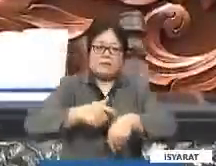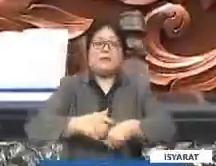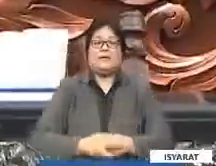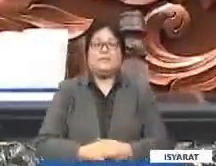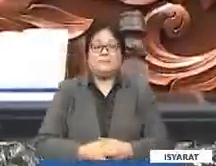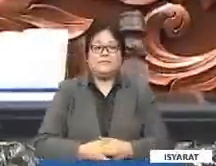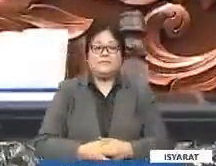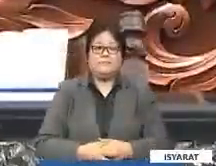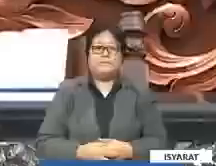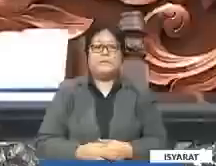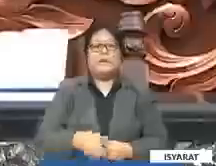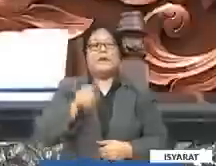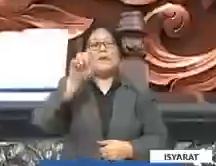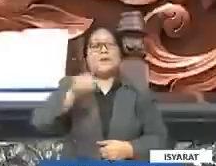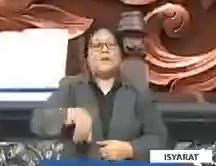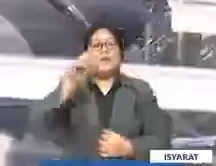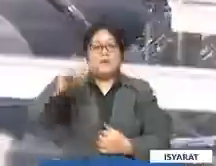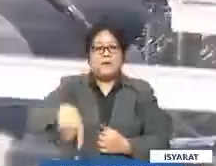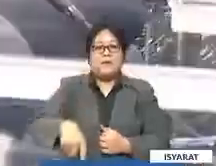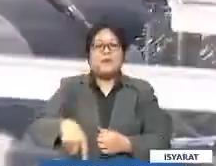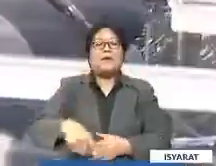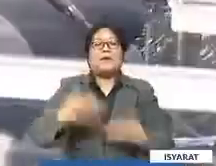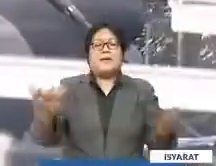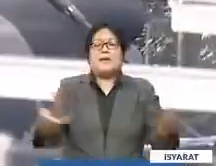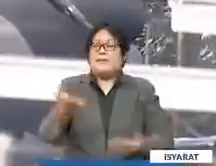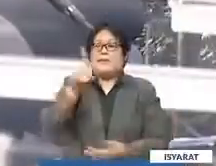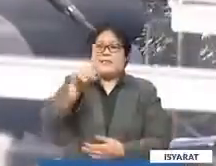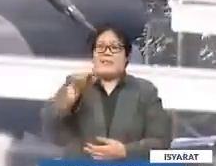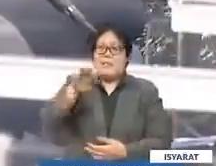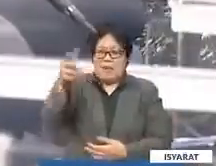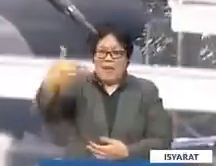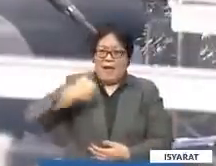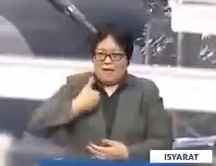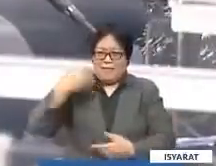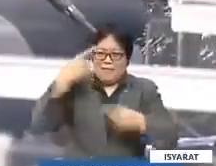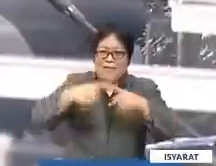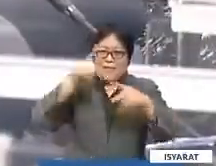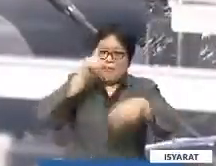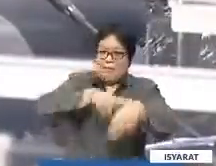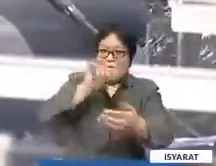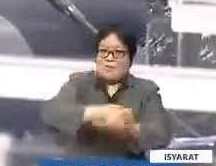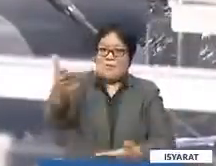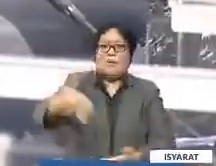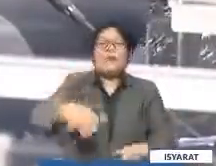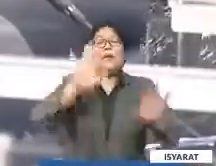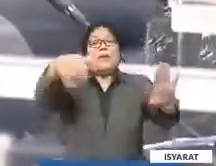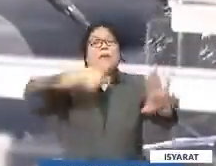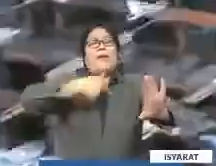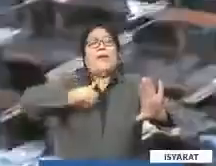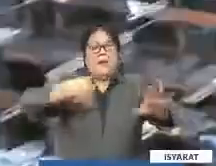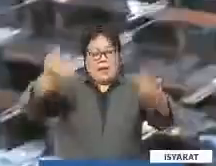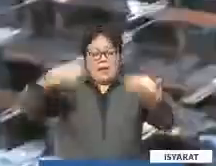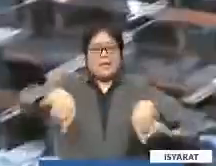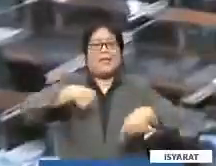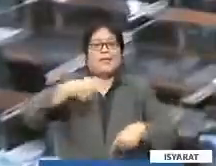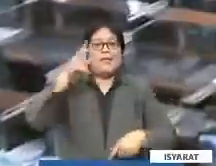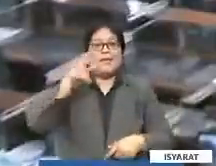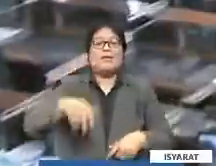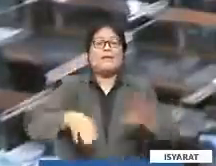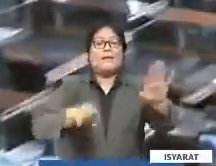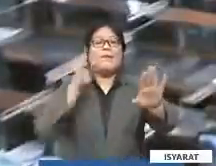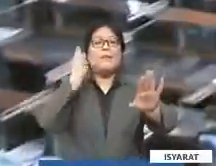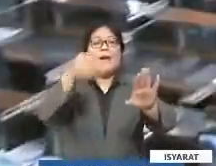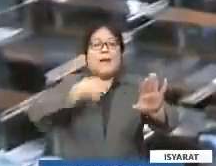soal akuntansi yang dipertua yeezy Damansara Wow inside the way speaker saya akhirnya satunya